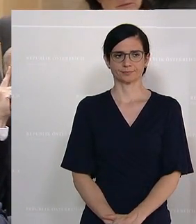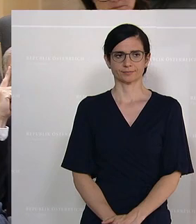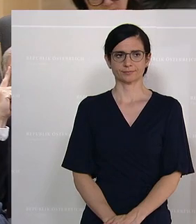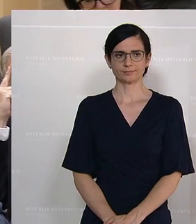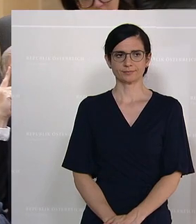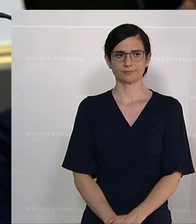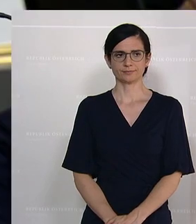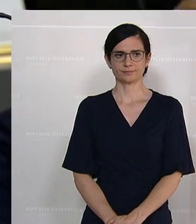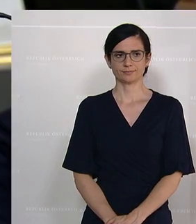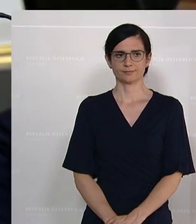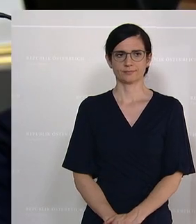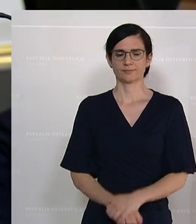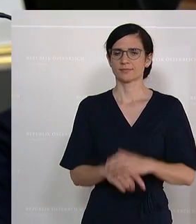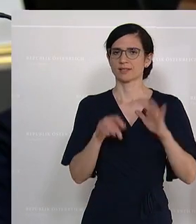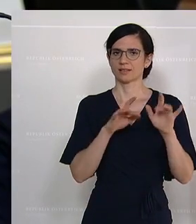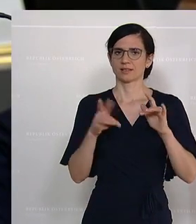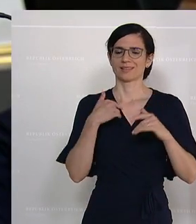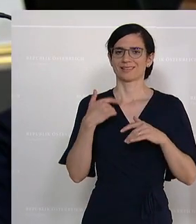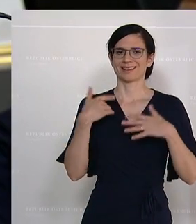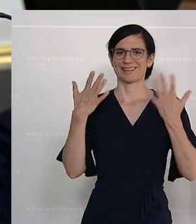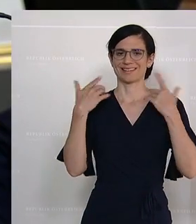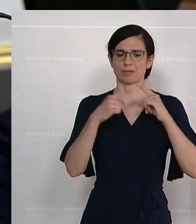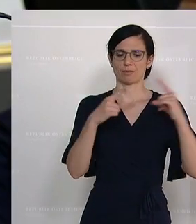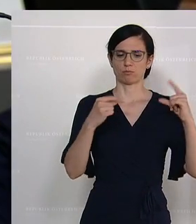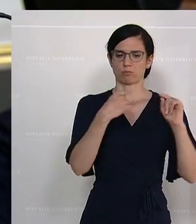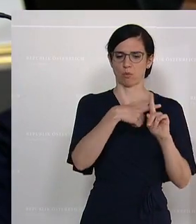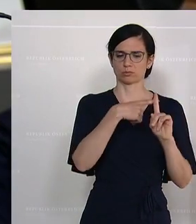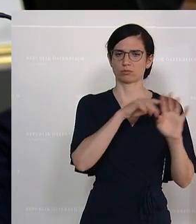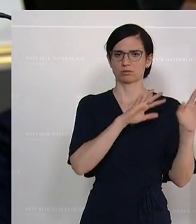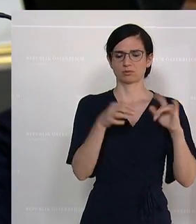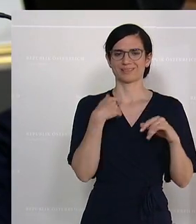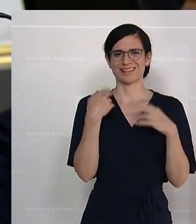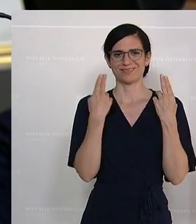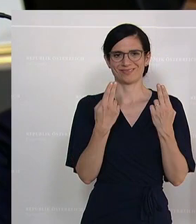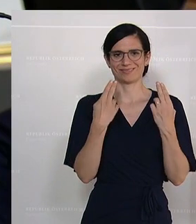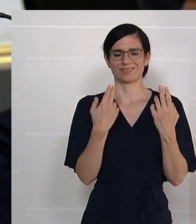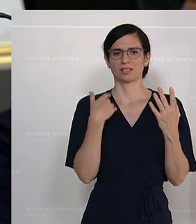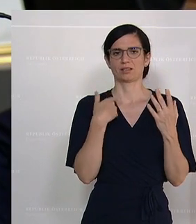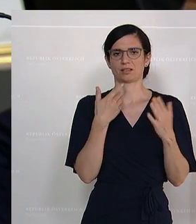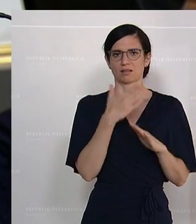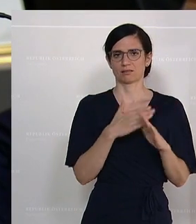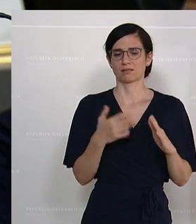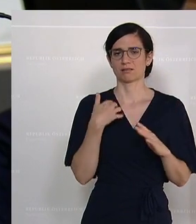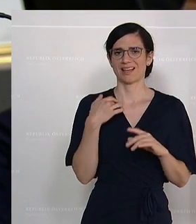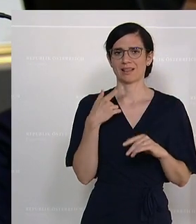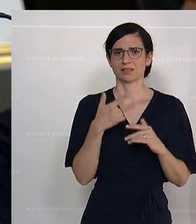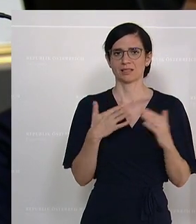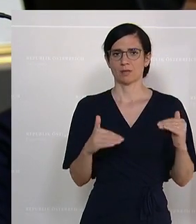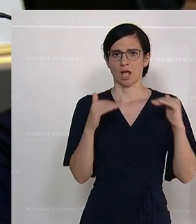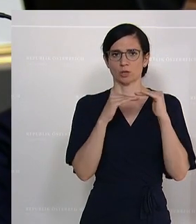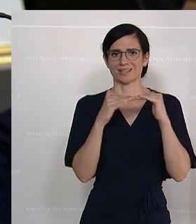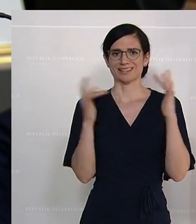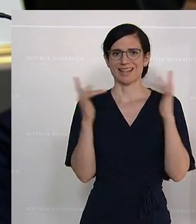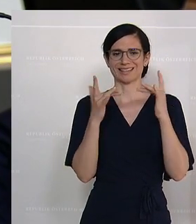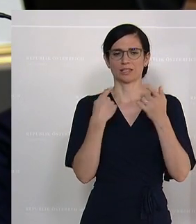die erhöhung und die aufstockung des klima bonus ist ein wichtiger baustein in diesem teuerungsausgleich in diesem anti